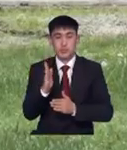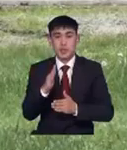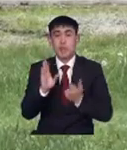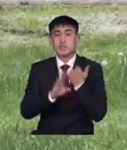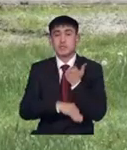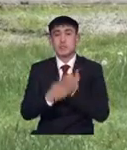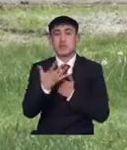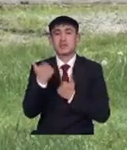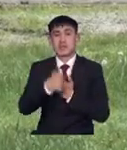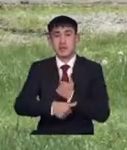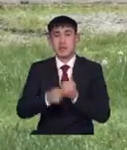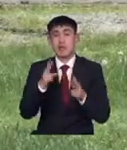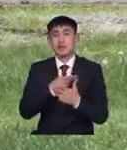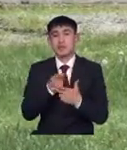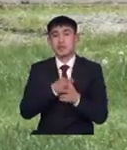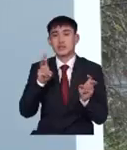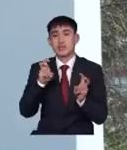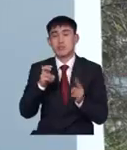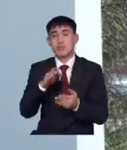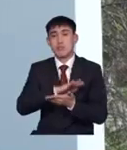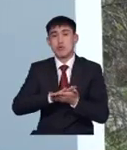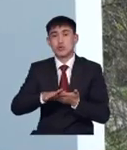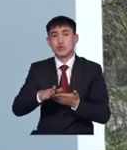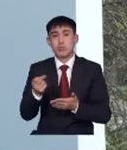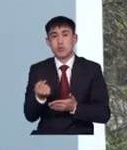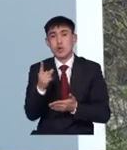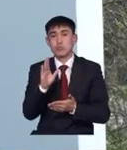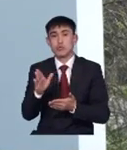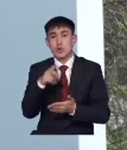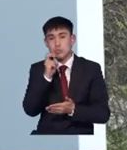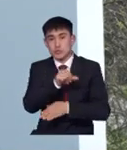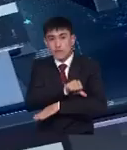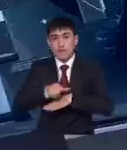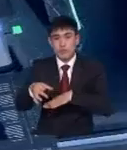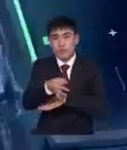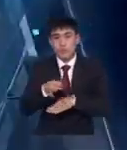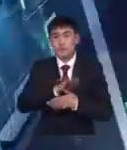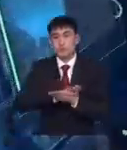последнюю 5-ю неделю под названием Мөлдір-Бұлақ от мусора будет очищено побережье